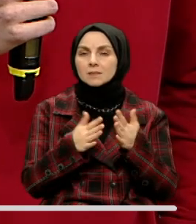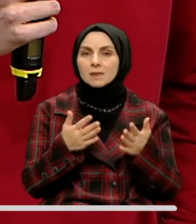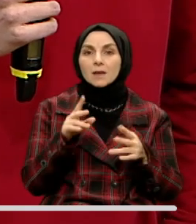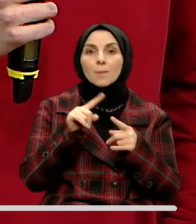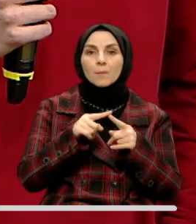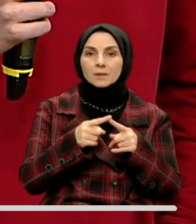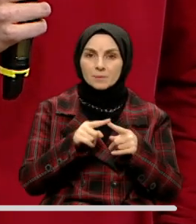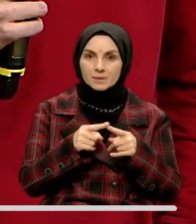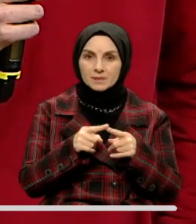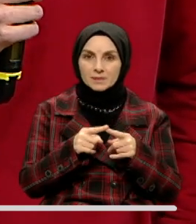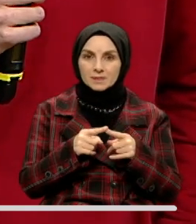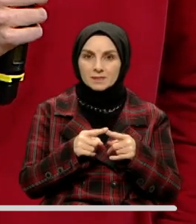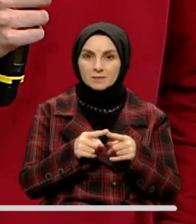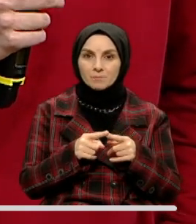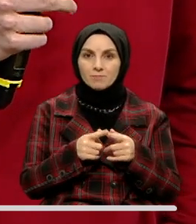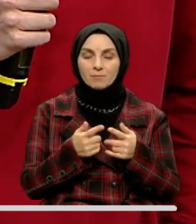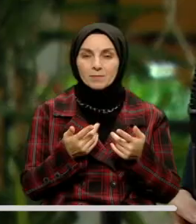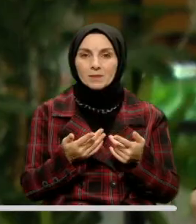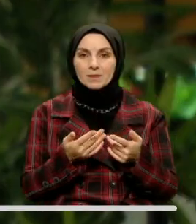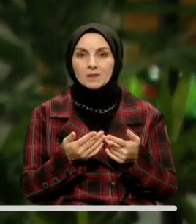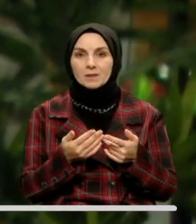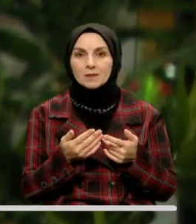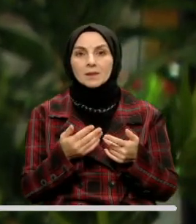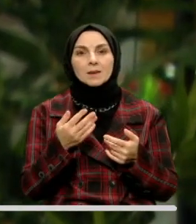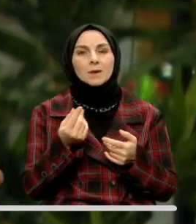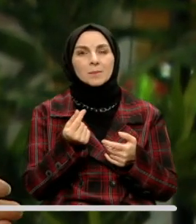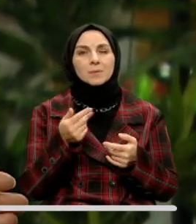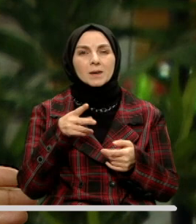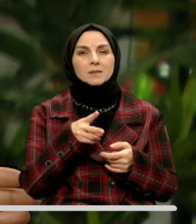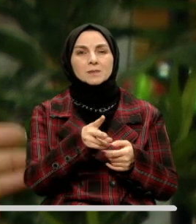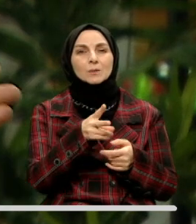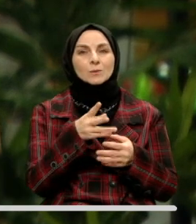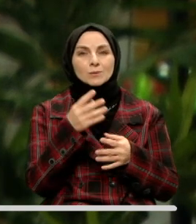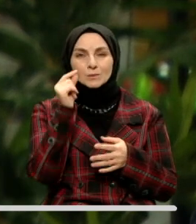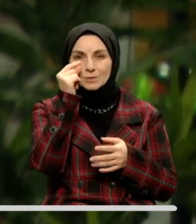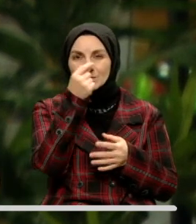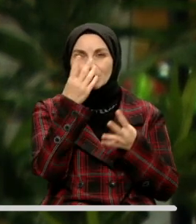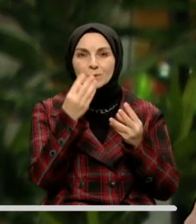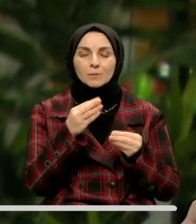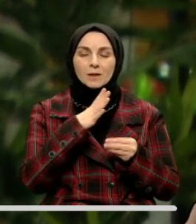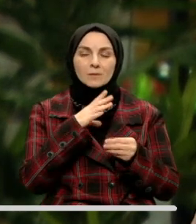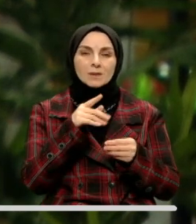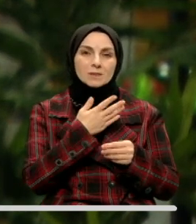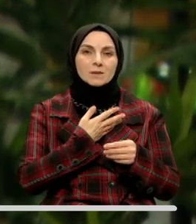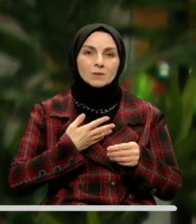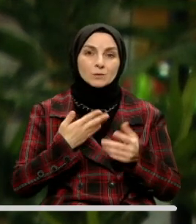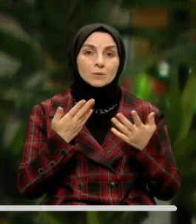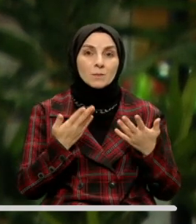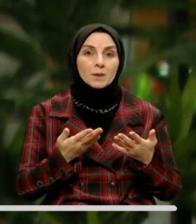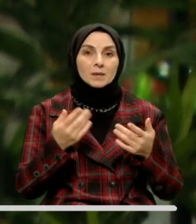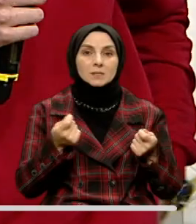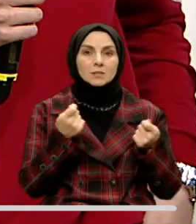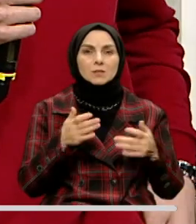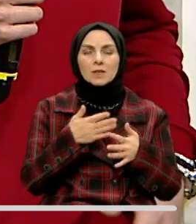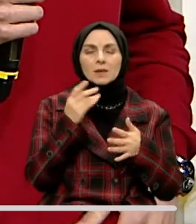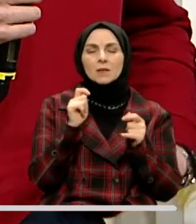Oo, güzel. Sen iyi taraftasın. Biraz daha yolu kolay olan tarafta olabilirsin. Peki, yani çalışırken en zorlandığın ders ne?